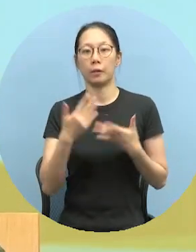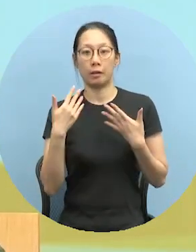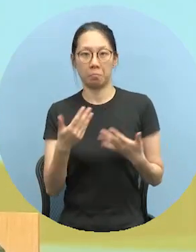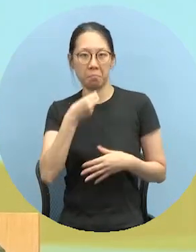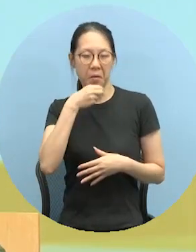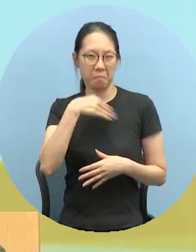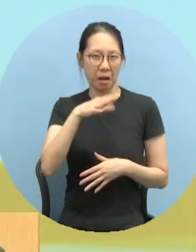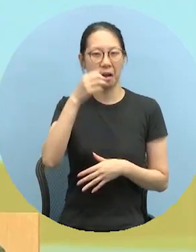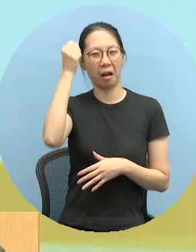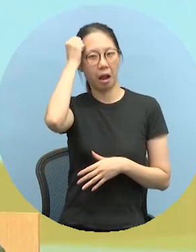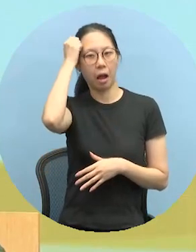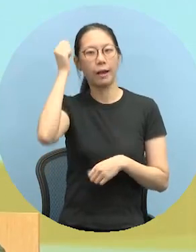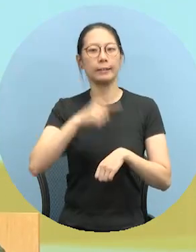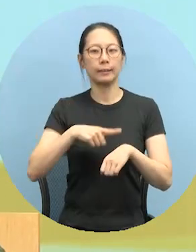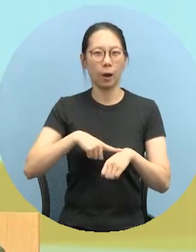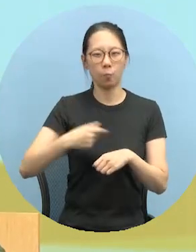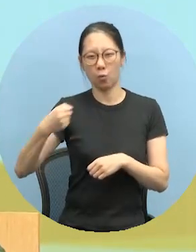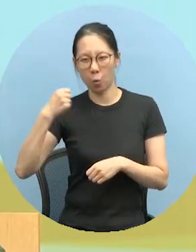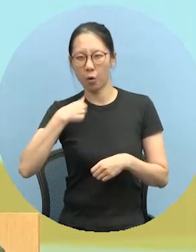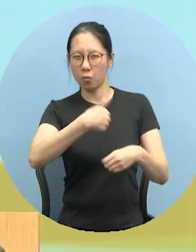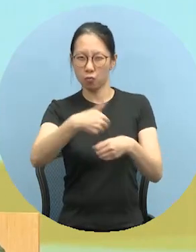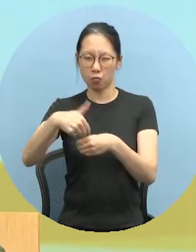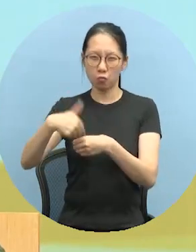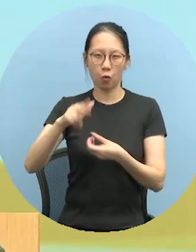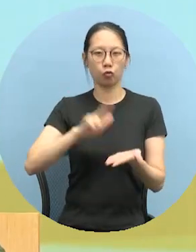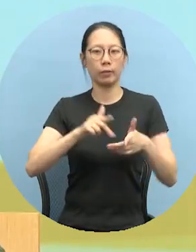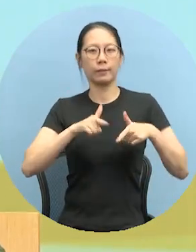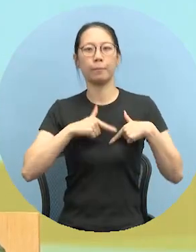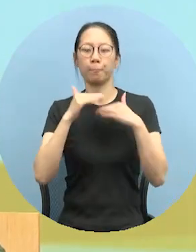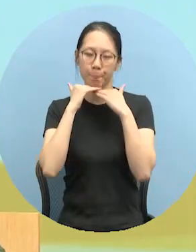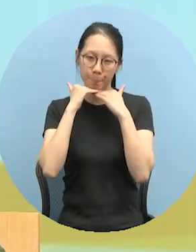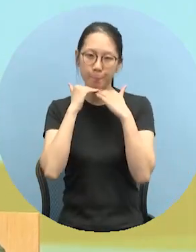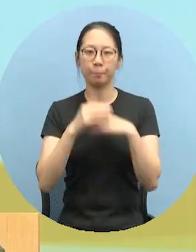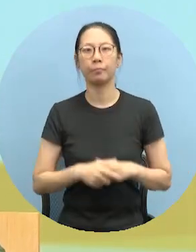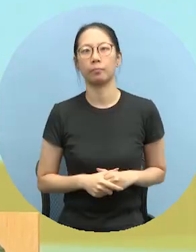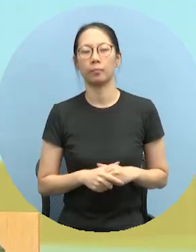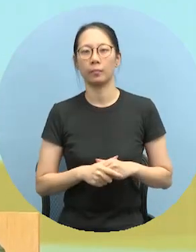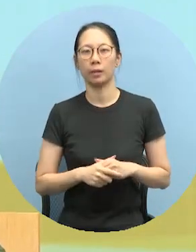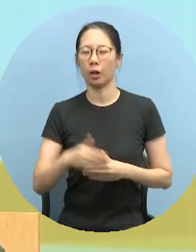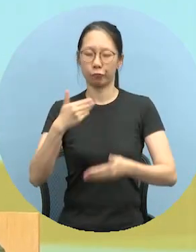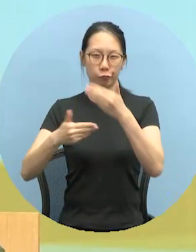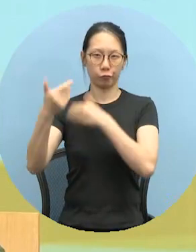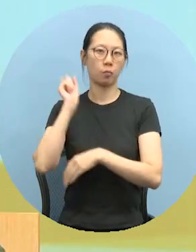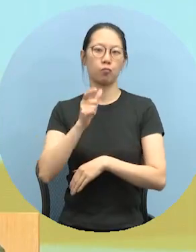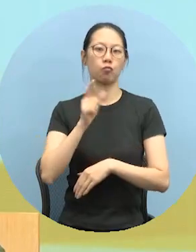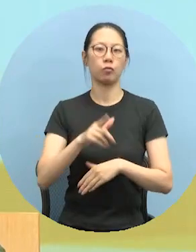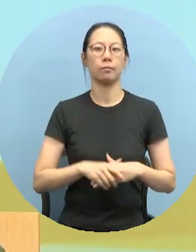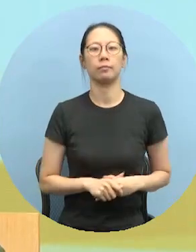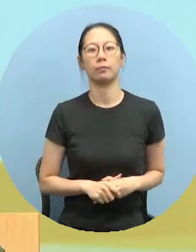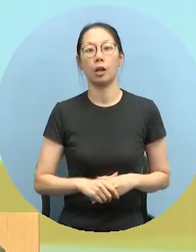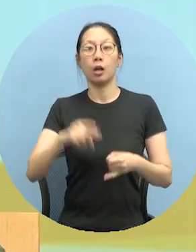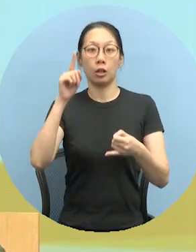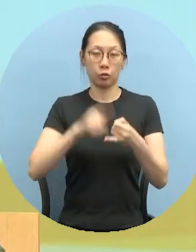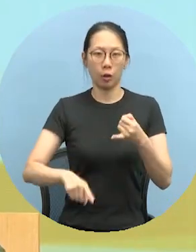經歷中努力培植信心和希望，不走回頭路，最